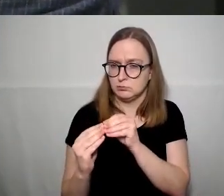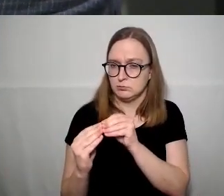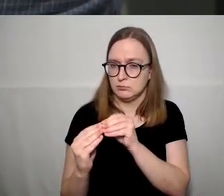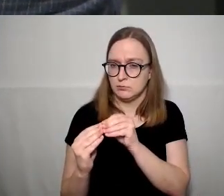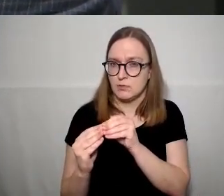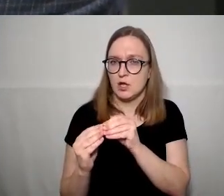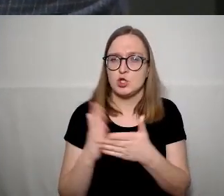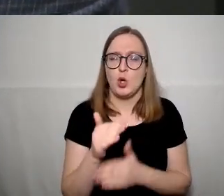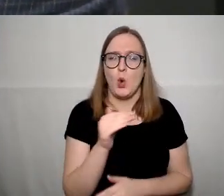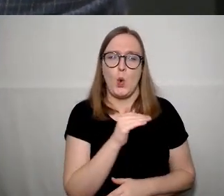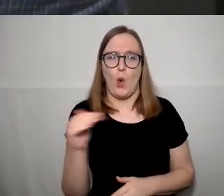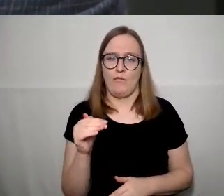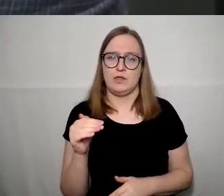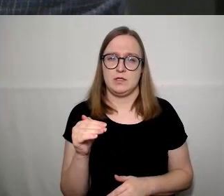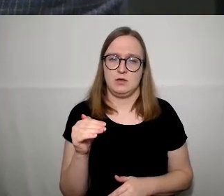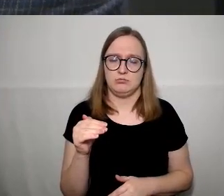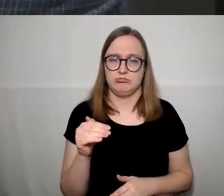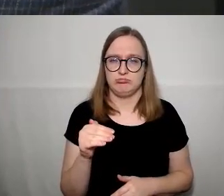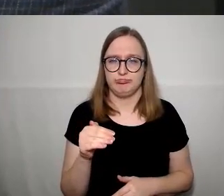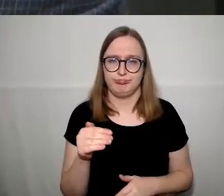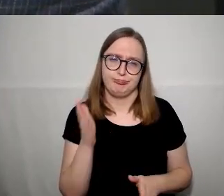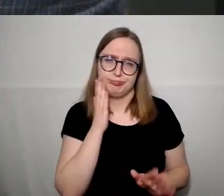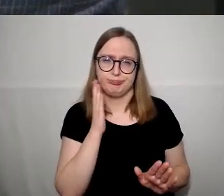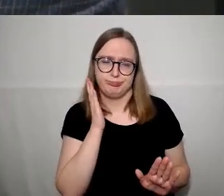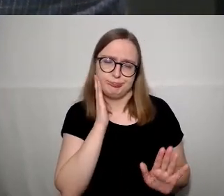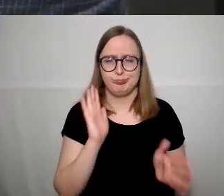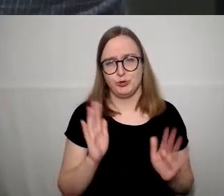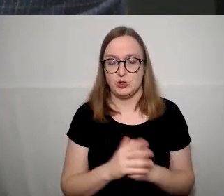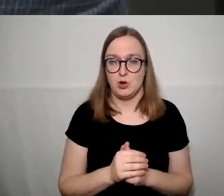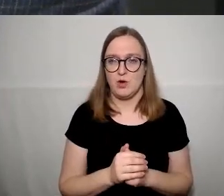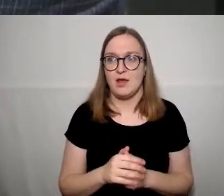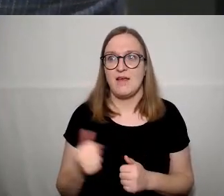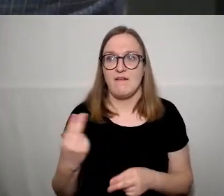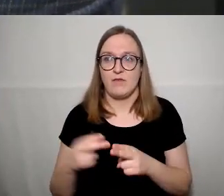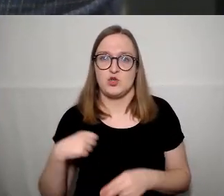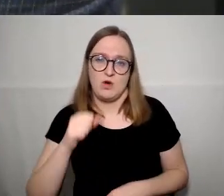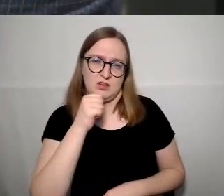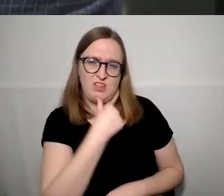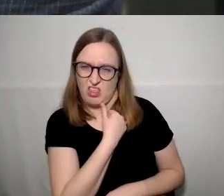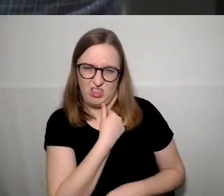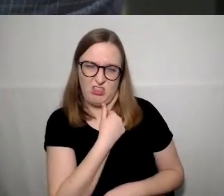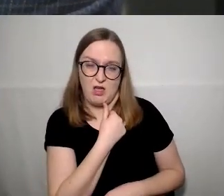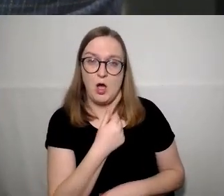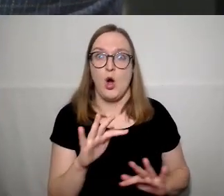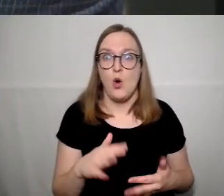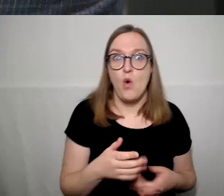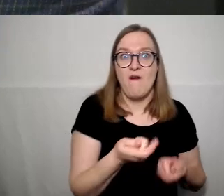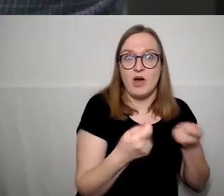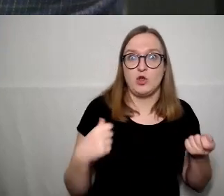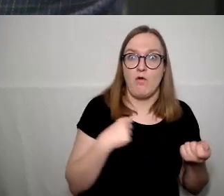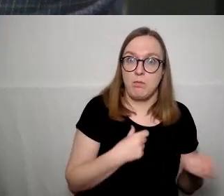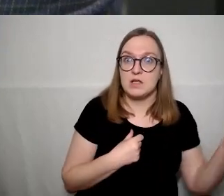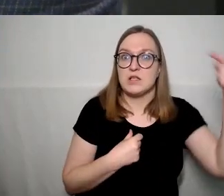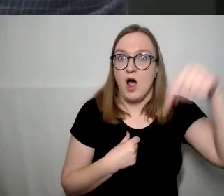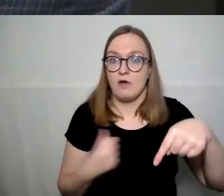formaliai, tai tada gyventojai neaktyvus, o kada dalyvauja vadovai, tada gyventojų suinteresuotumas yra